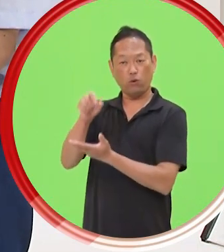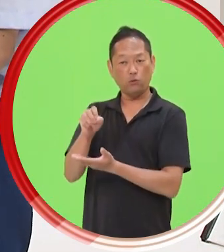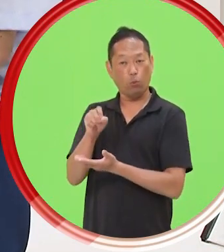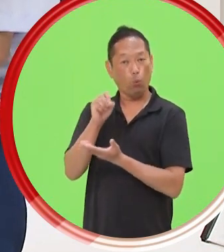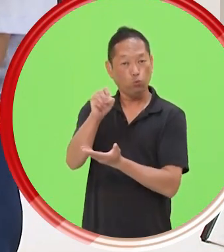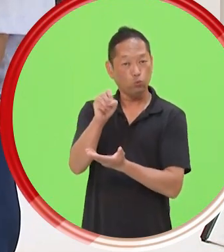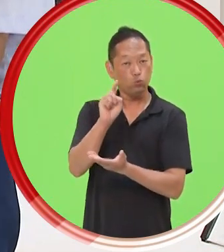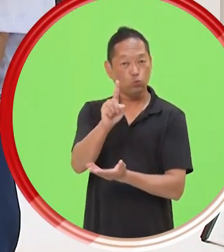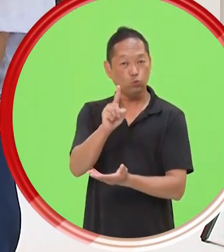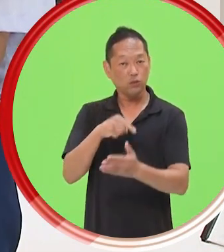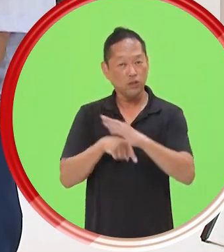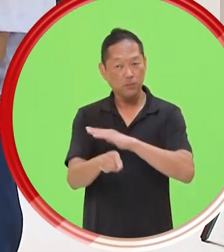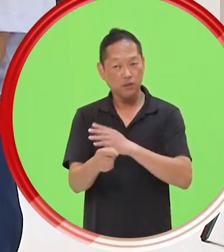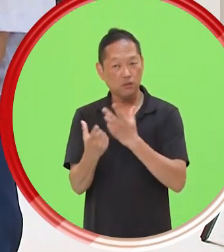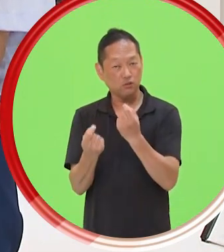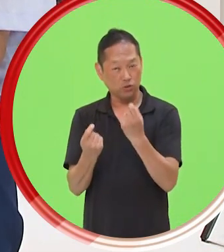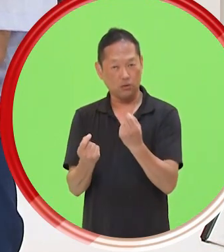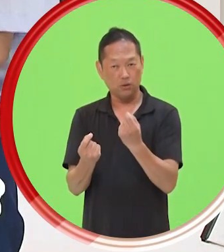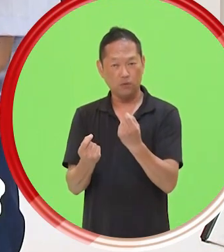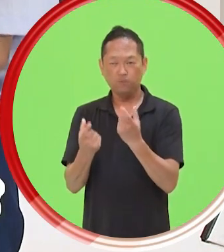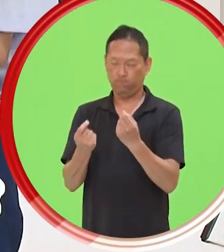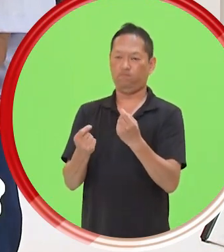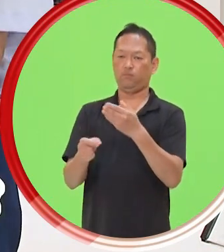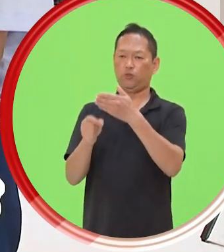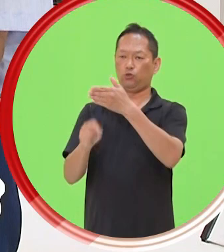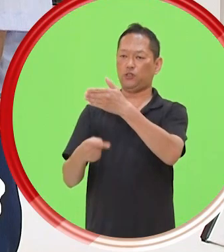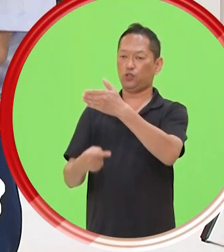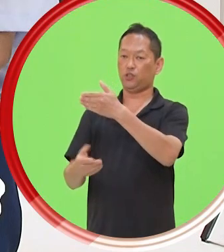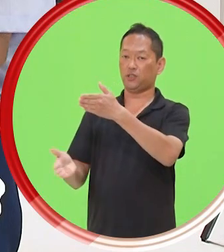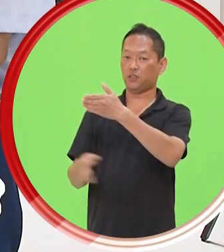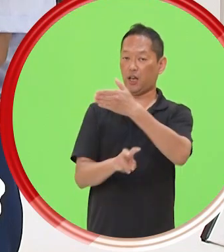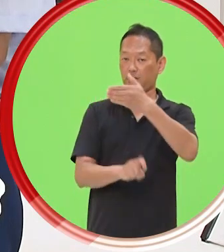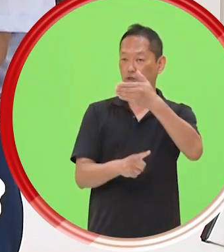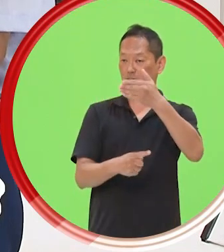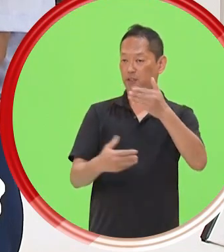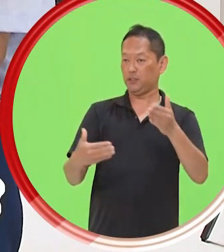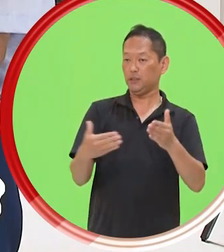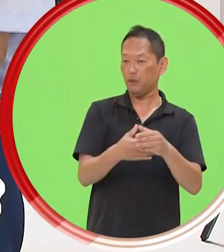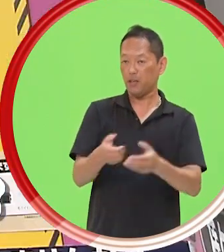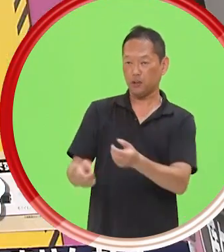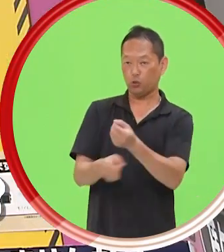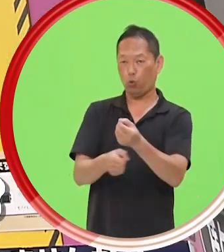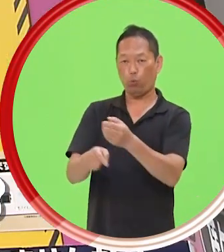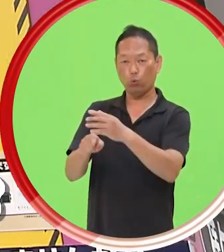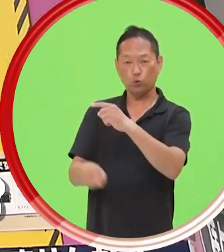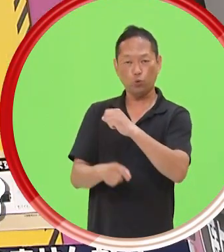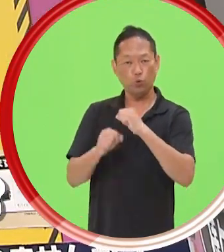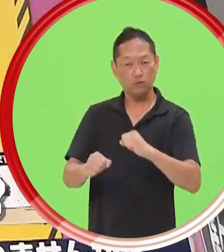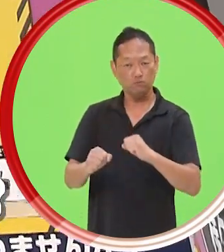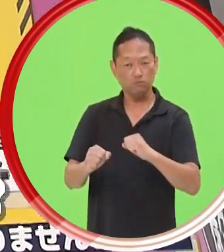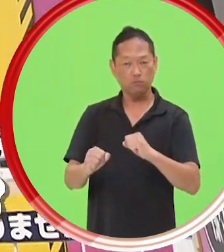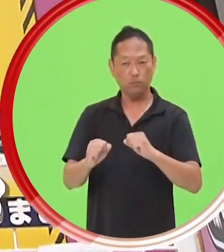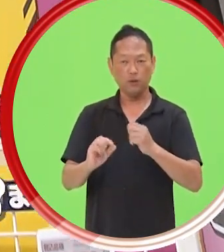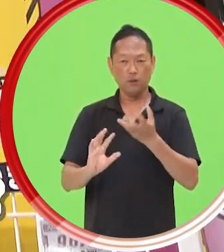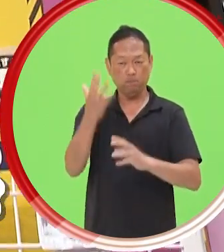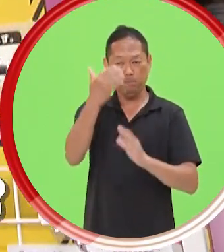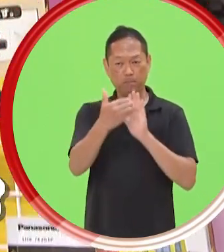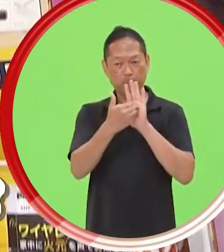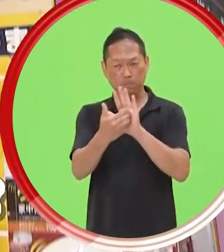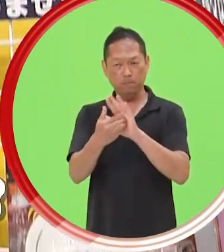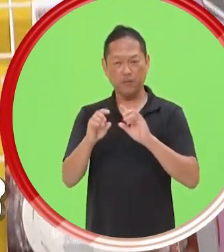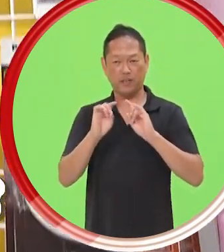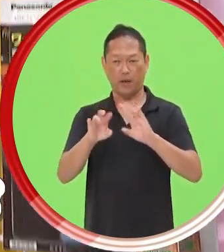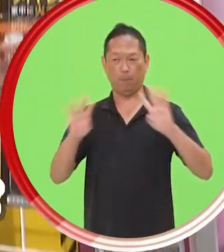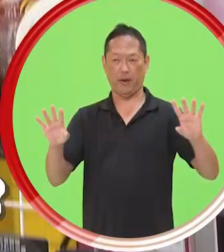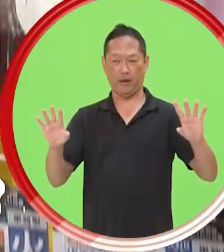老の日に送ろうということなんですか？ はい、9月1日から21日まで消防庁が実施する住宅防